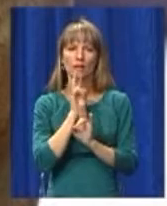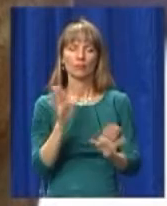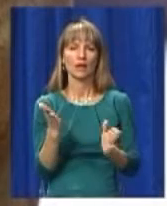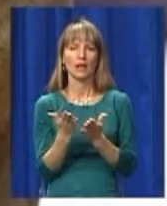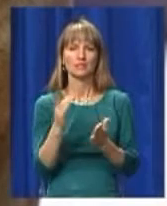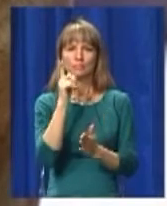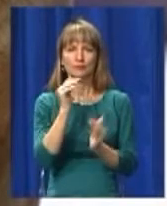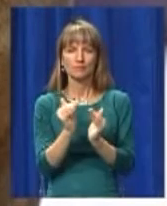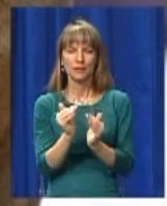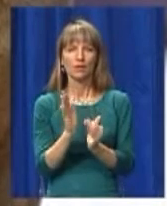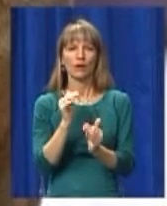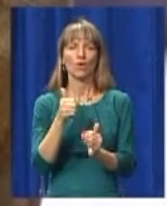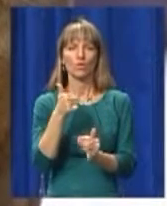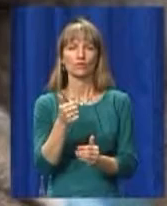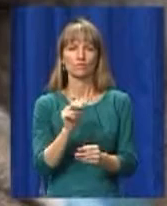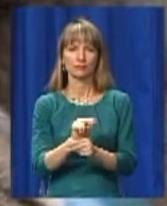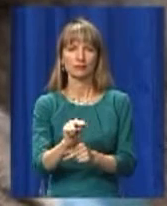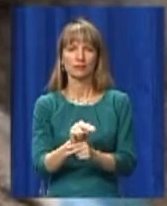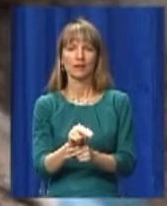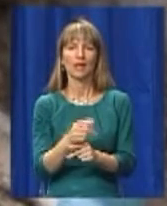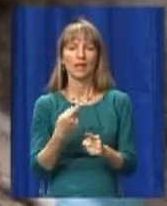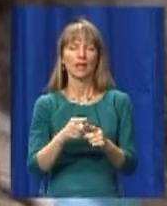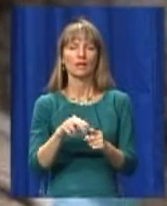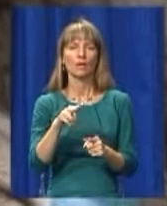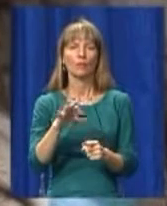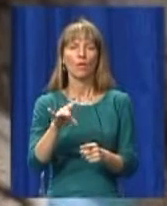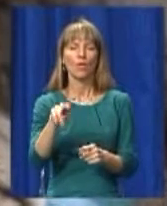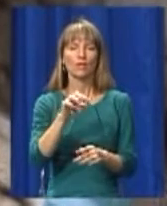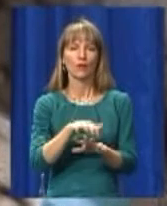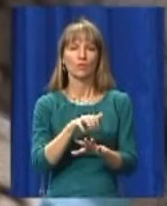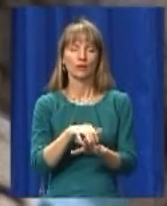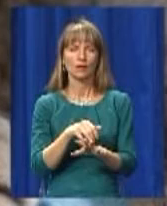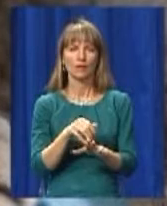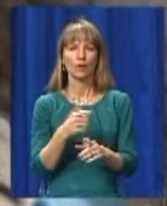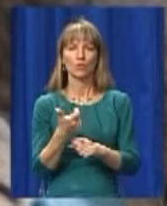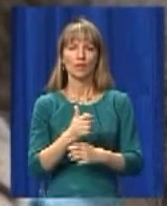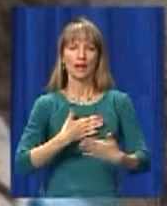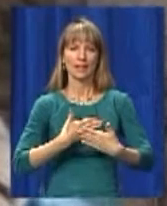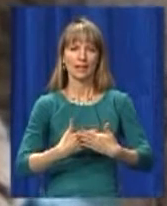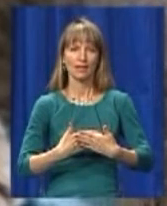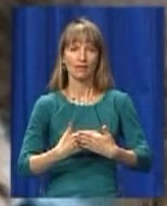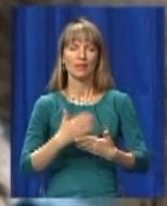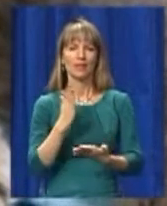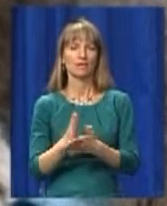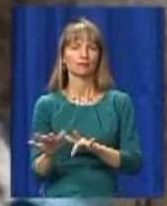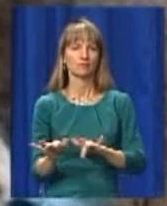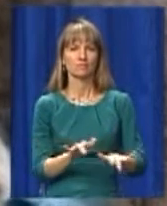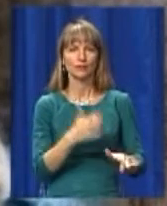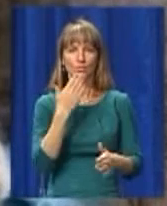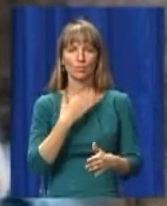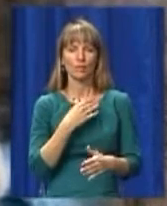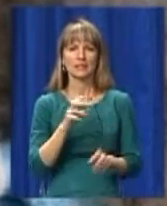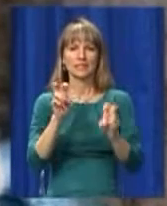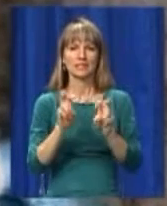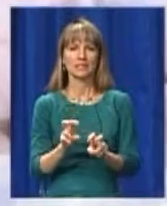змалечку ви привчите його гарним котячим манерам. Ця порода котів, як переважно і всі інші, дуже активна. Є рухливими та не можуть сидіти